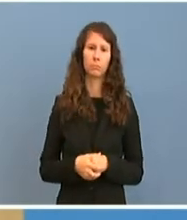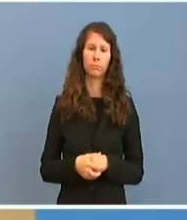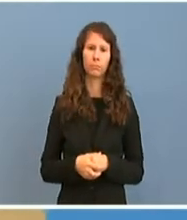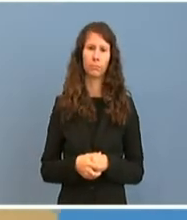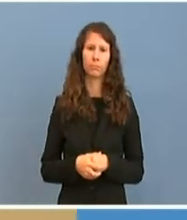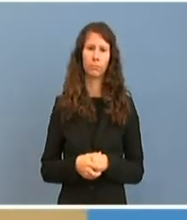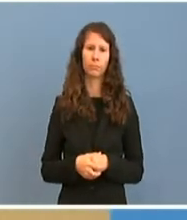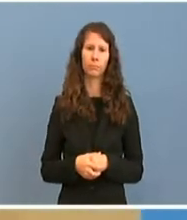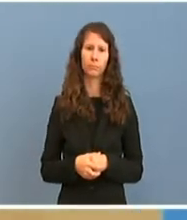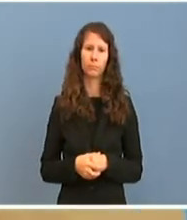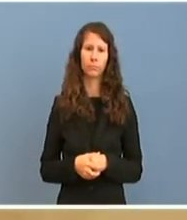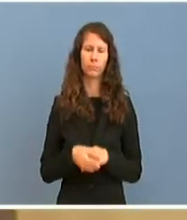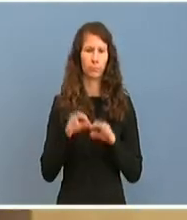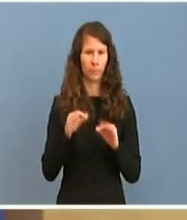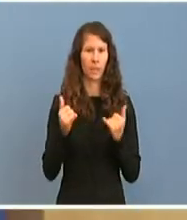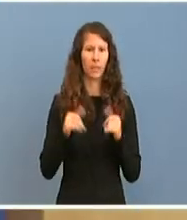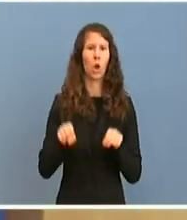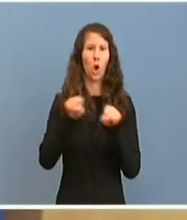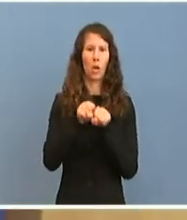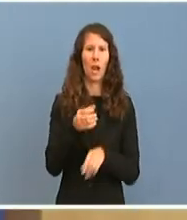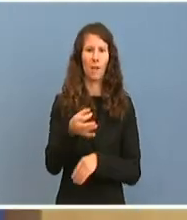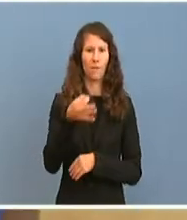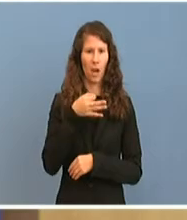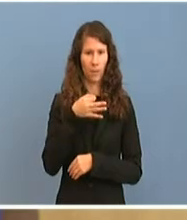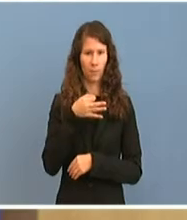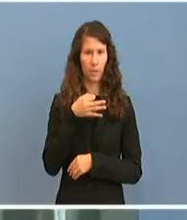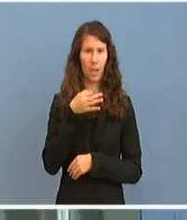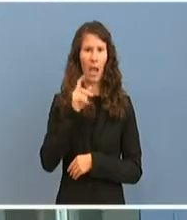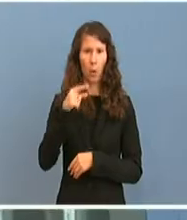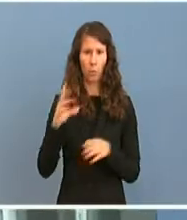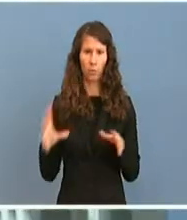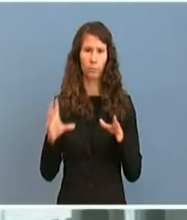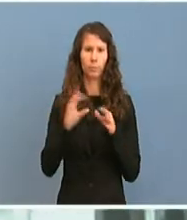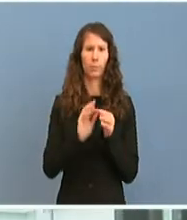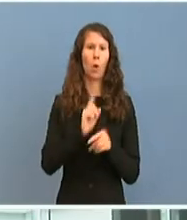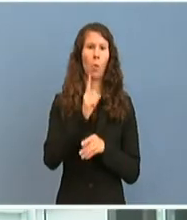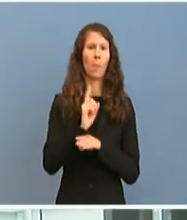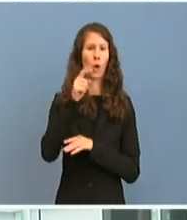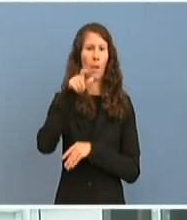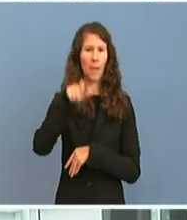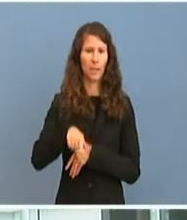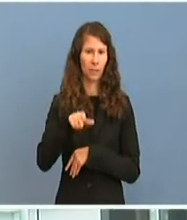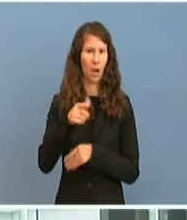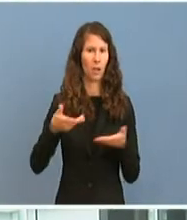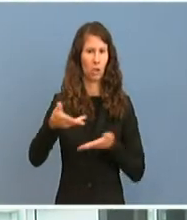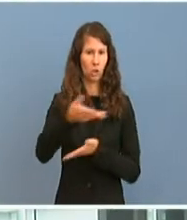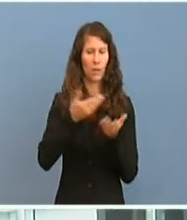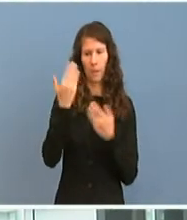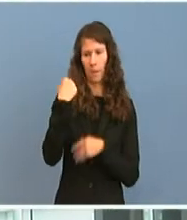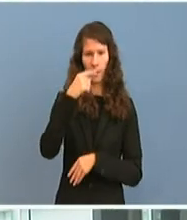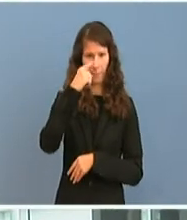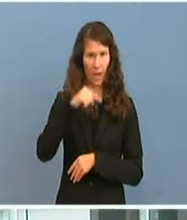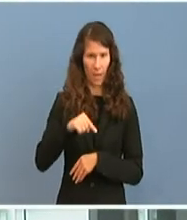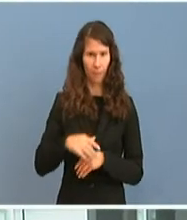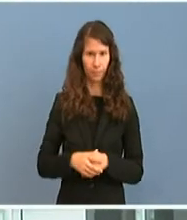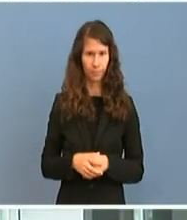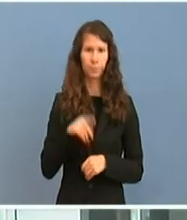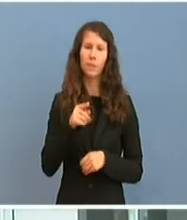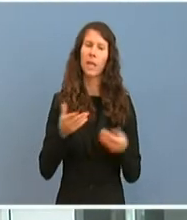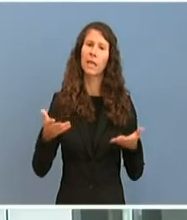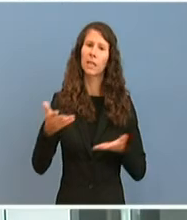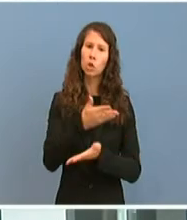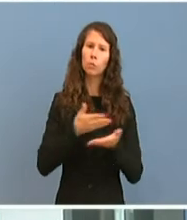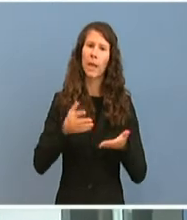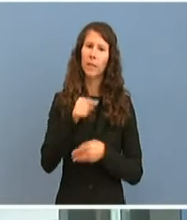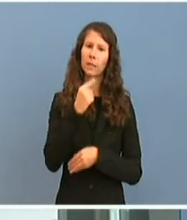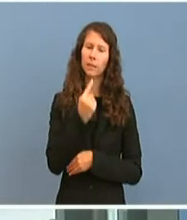Gut, dann komme ich jetzt zu der digitalen Frage, die sich auch auf das Gespräch mit den Oberbürgermeistern vom Freitag bezieht. Bei diesem Gespräch wurde davon